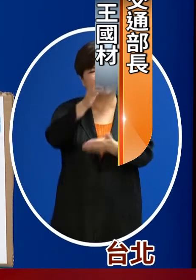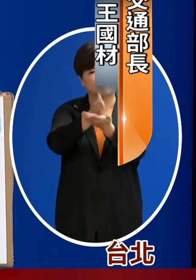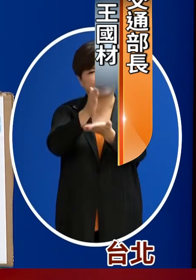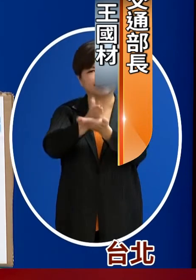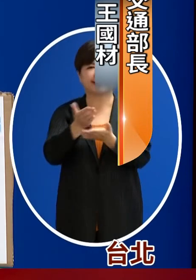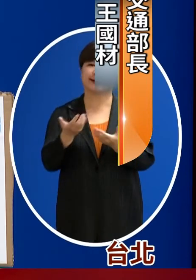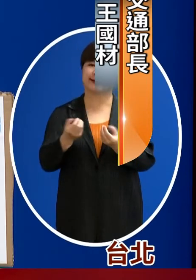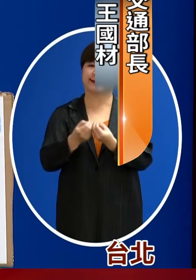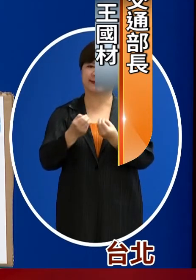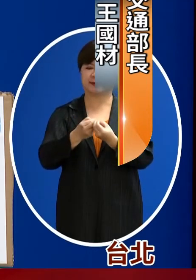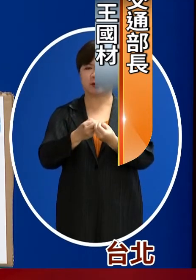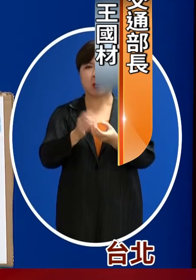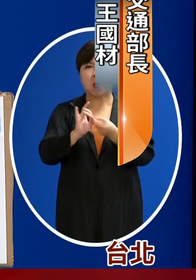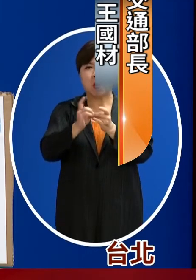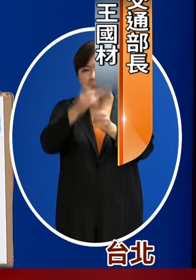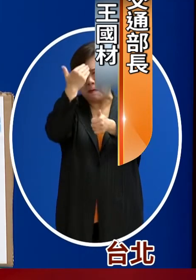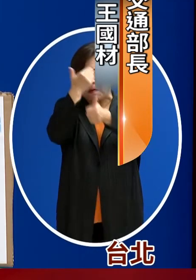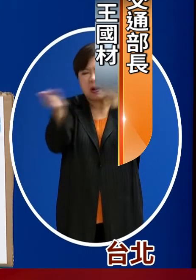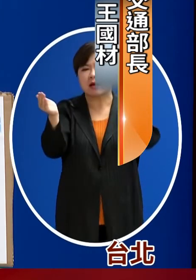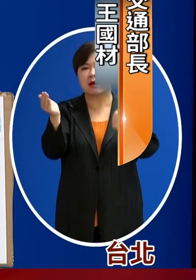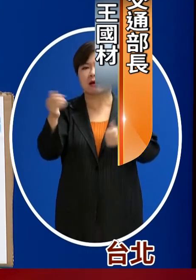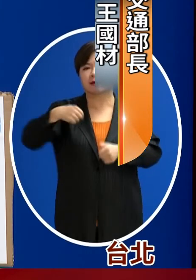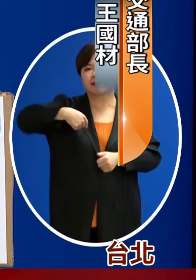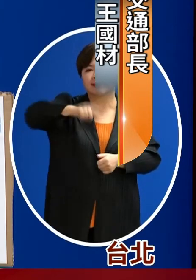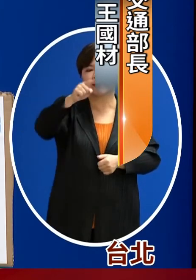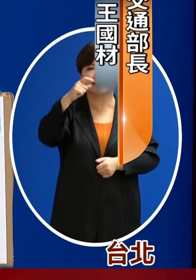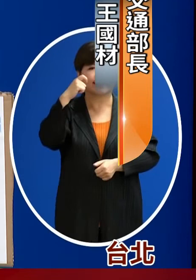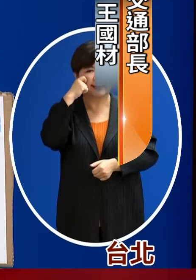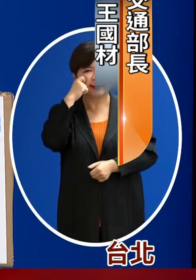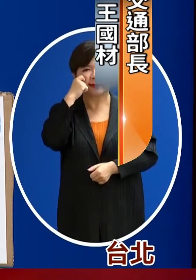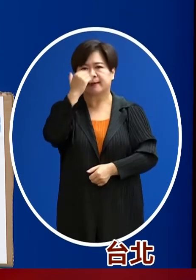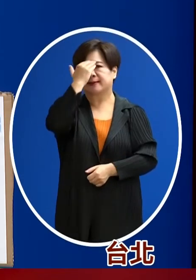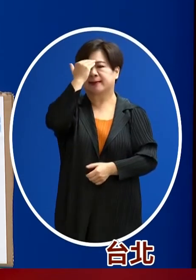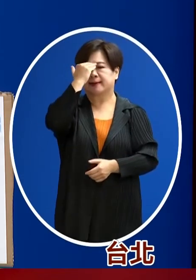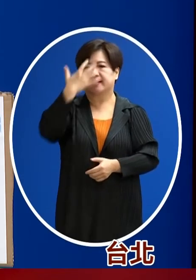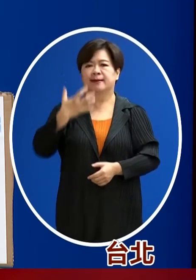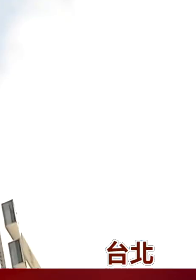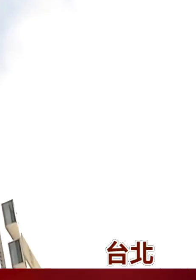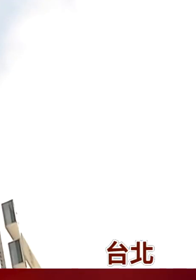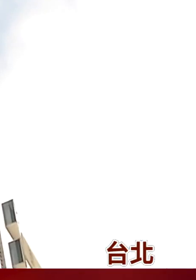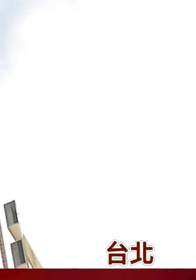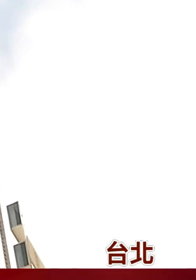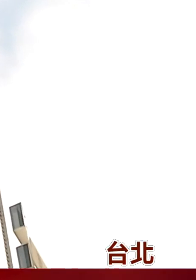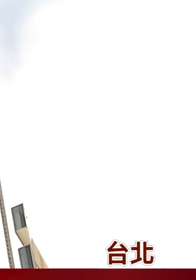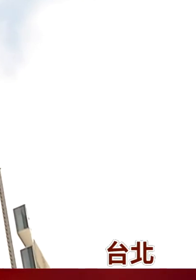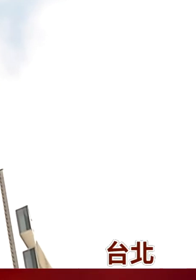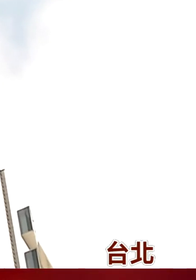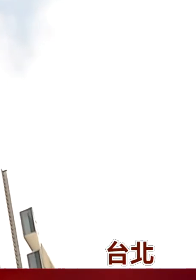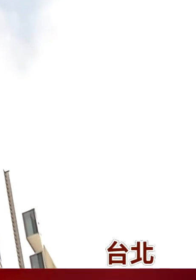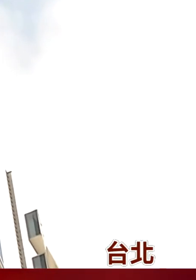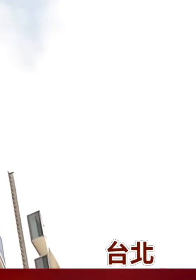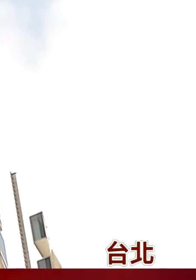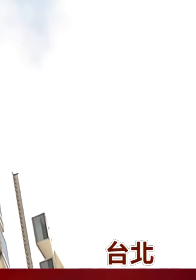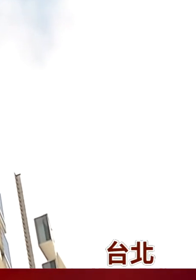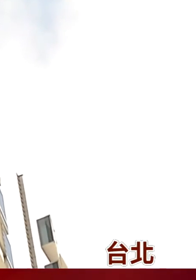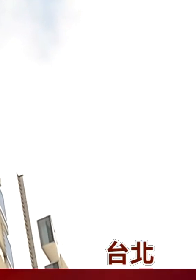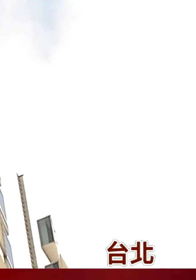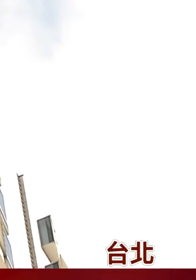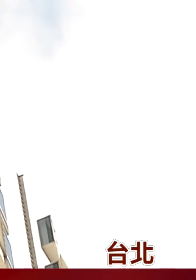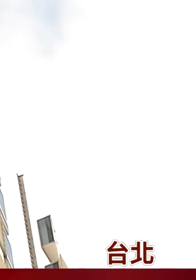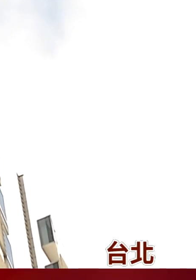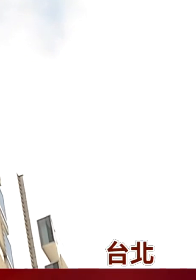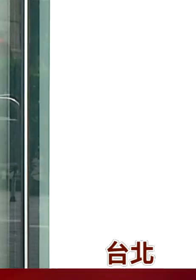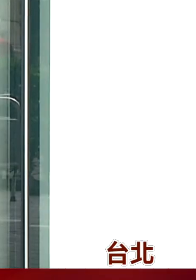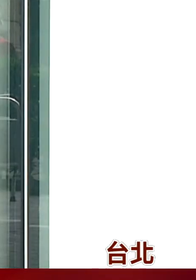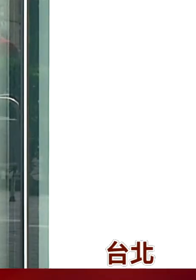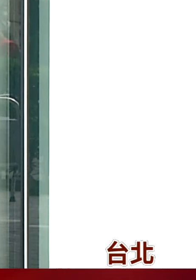是让大家不方便、不容易上匝道来管制这个移动。 同时，交通部总务局才面宣布，